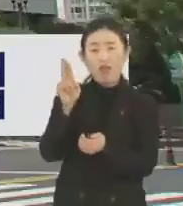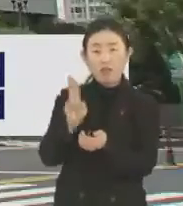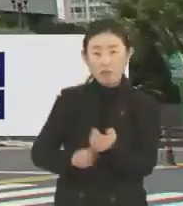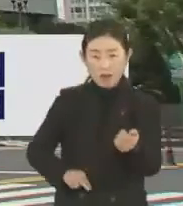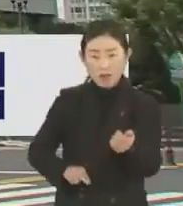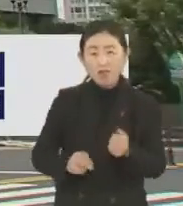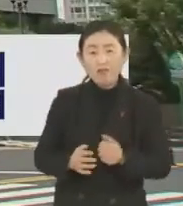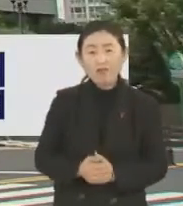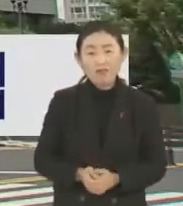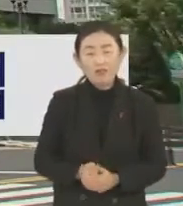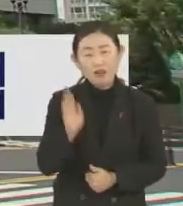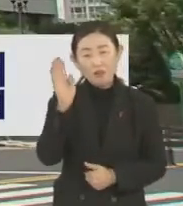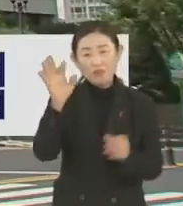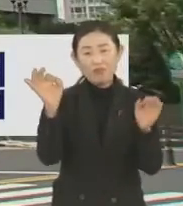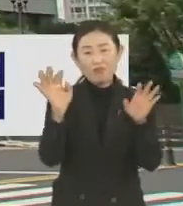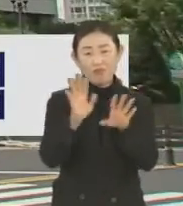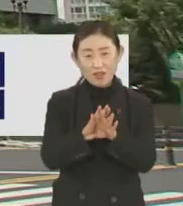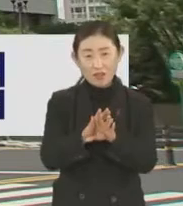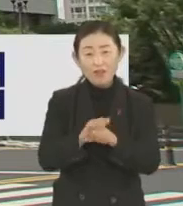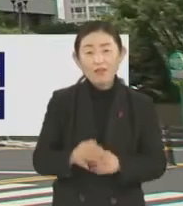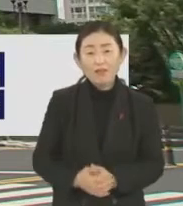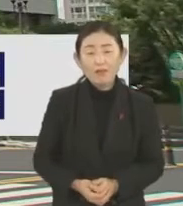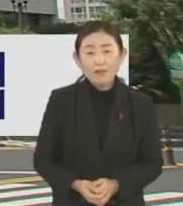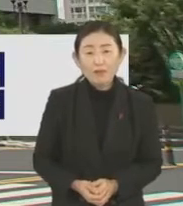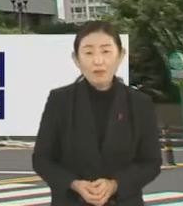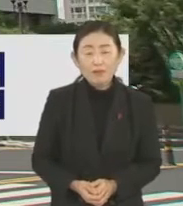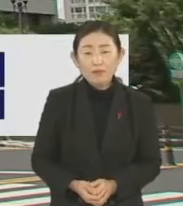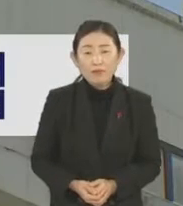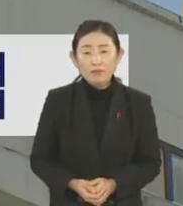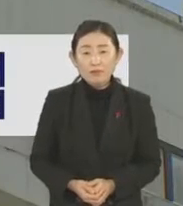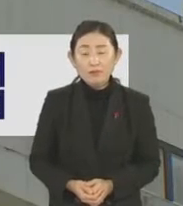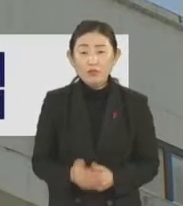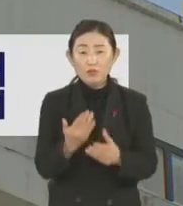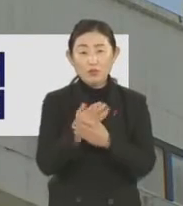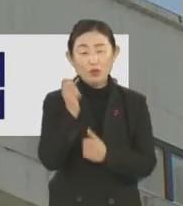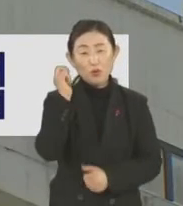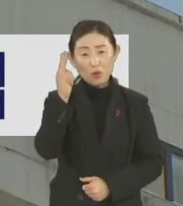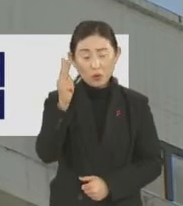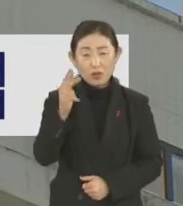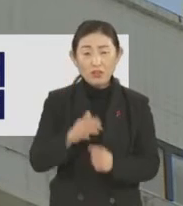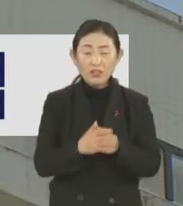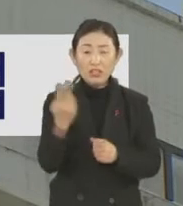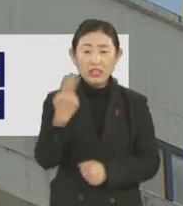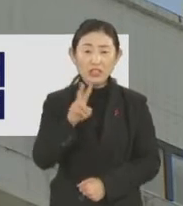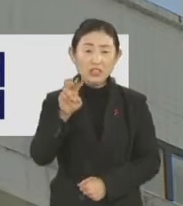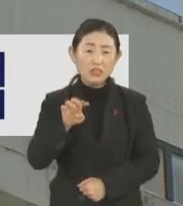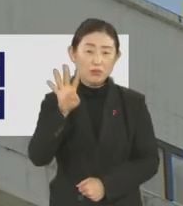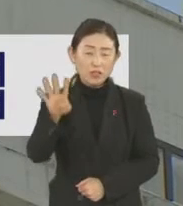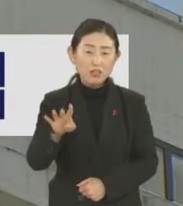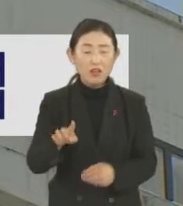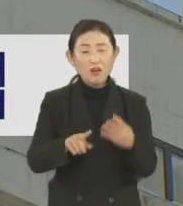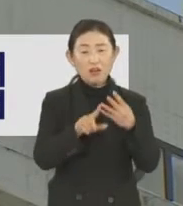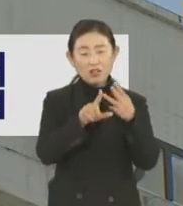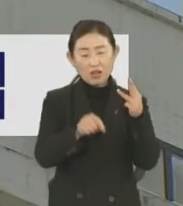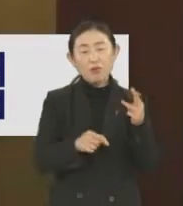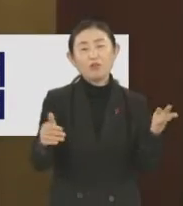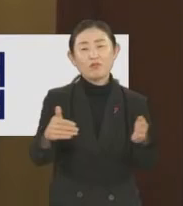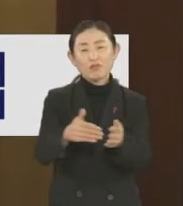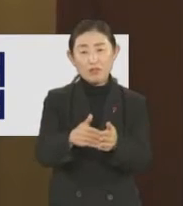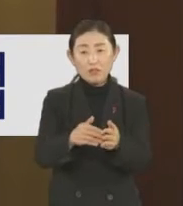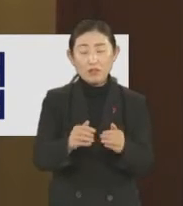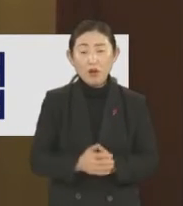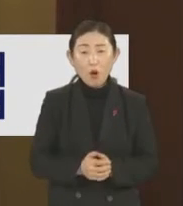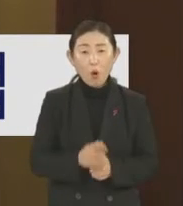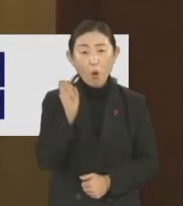최근 매각돼 역사 속으로 사라질 전망입니다 유성호텔의 영업기안은 오는 2024년 3월까지로